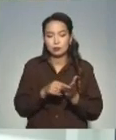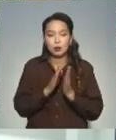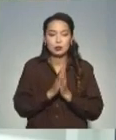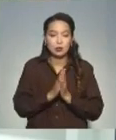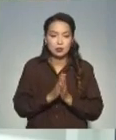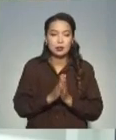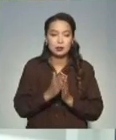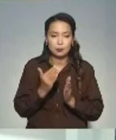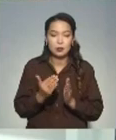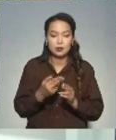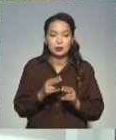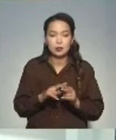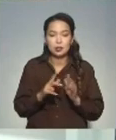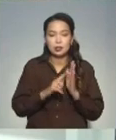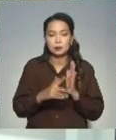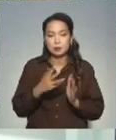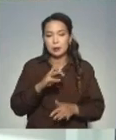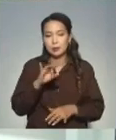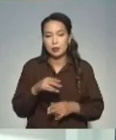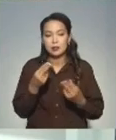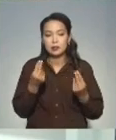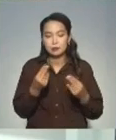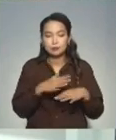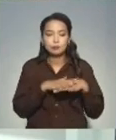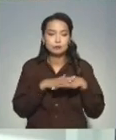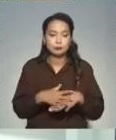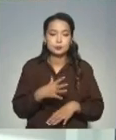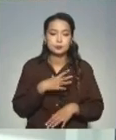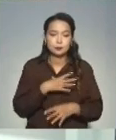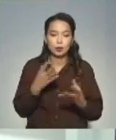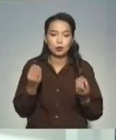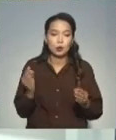сауалмен 70 миллиардтан астам қаржыны қосымша бөлдіріп отырмыз.